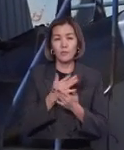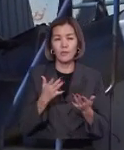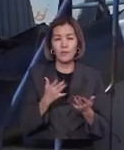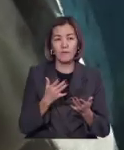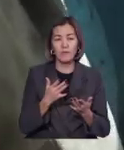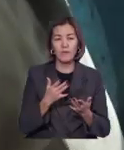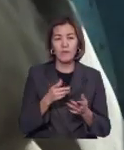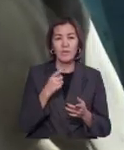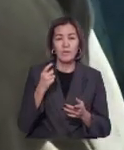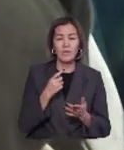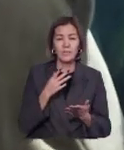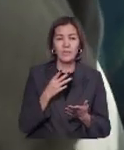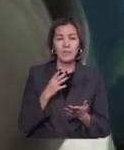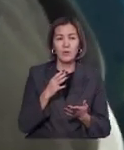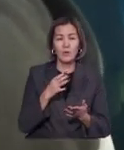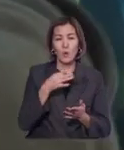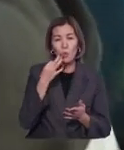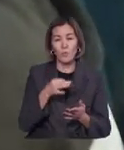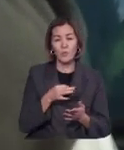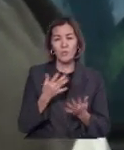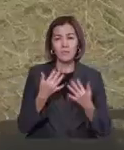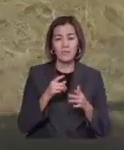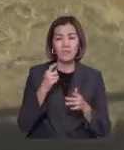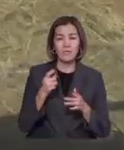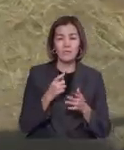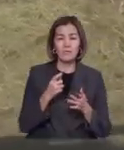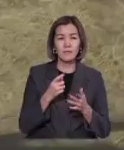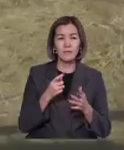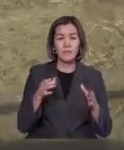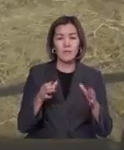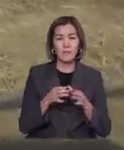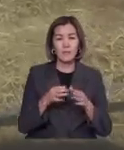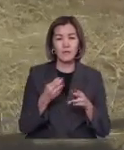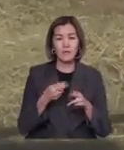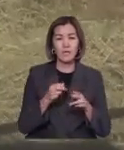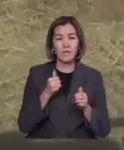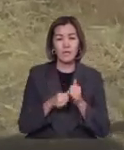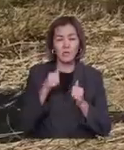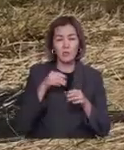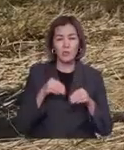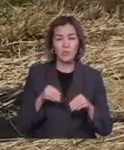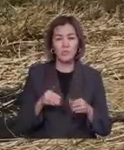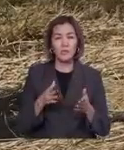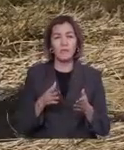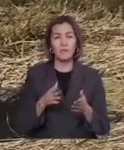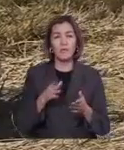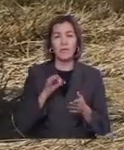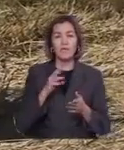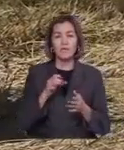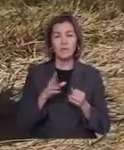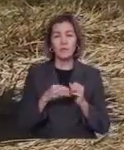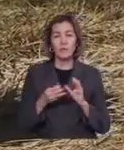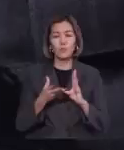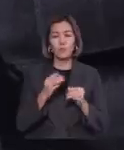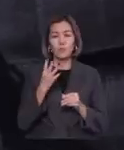злака. Крестьянское хозяйство «Опытное» – одно из сельскохозяйственных кооперативов, которое ежегодно засеивает свои поля рисом на площади